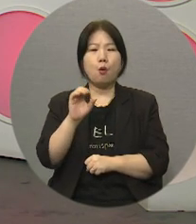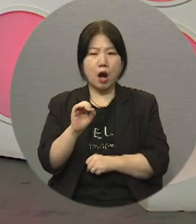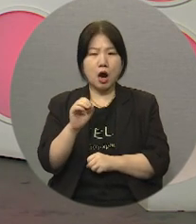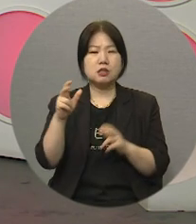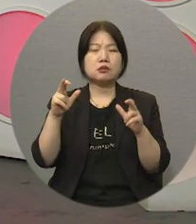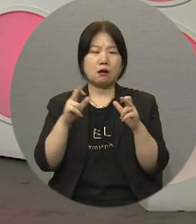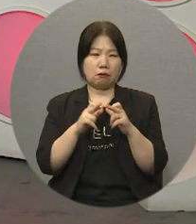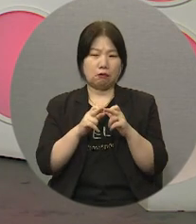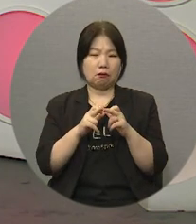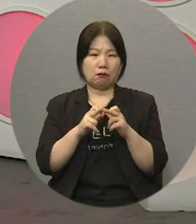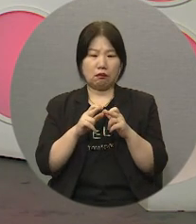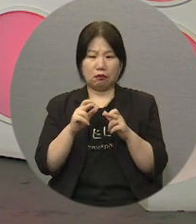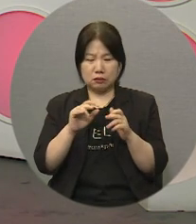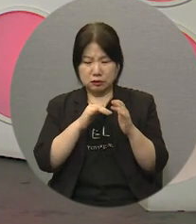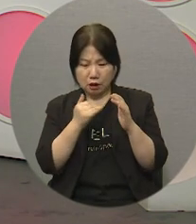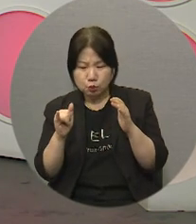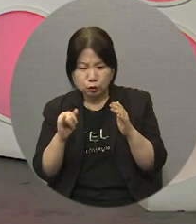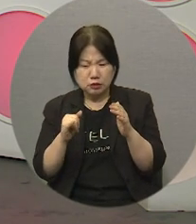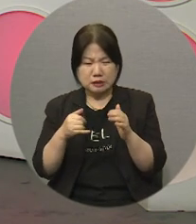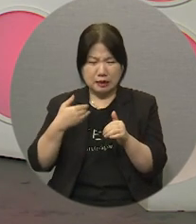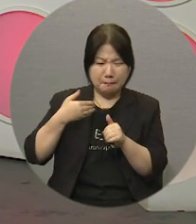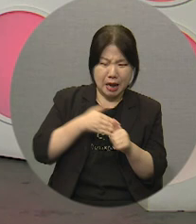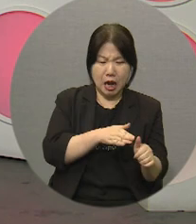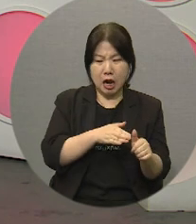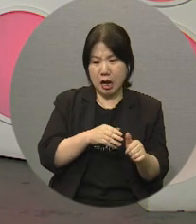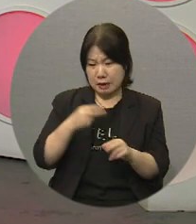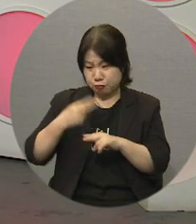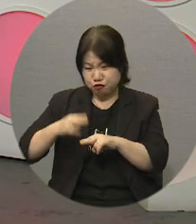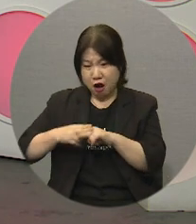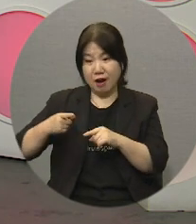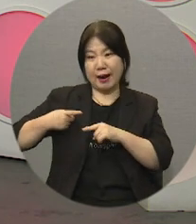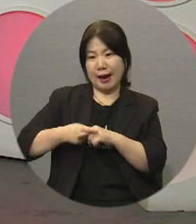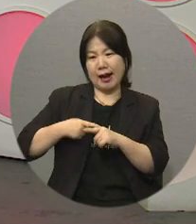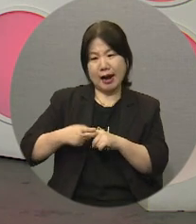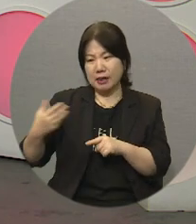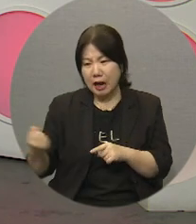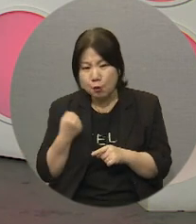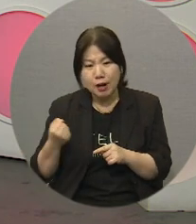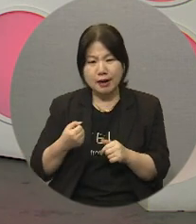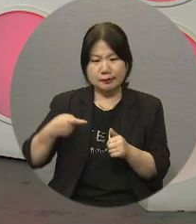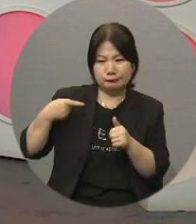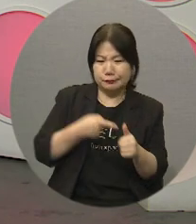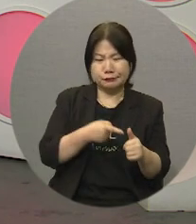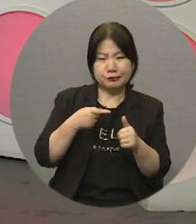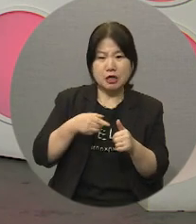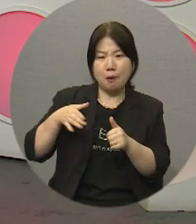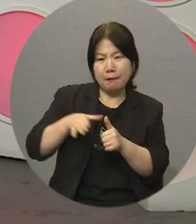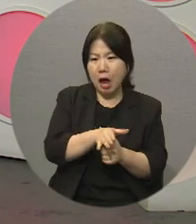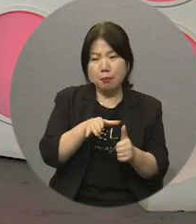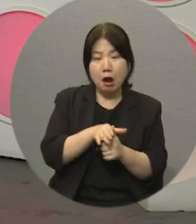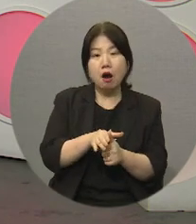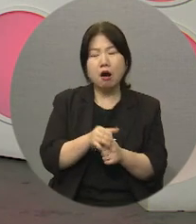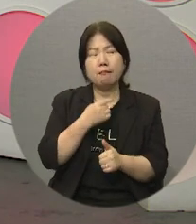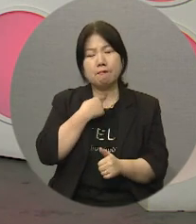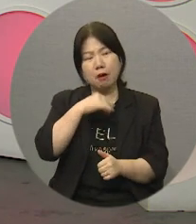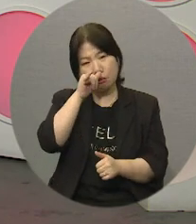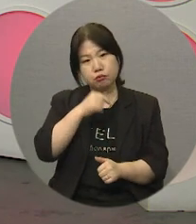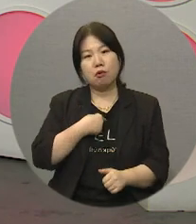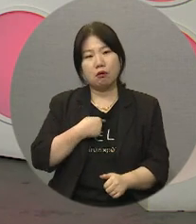괴롭혔으며 나가라고 소리 지르거나 부엌에서 가져온 날붙이를 손에 쥐고 있을 때도